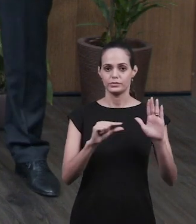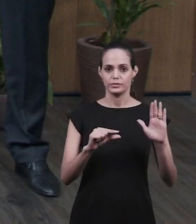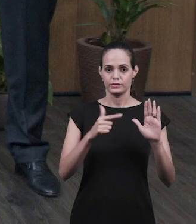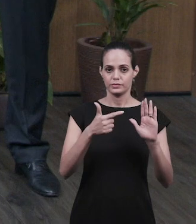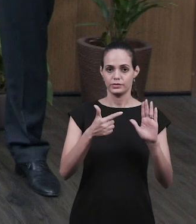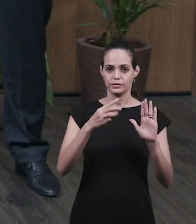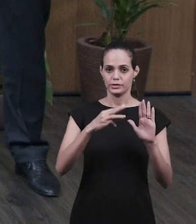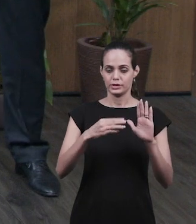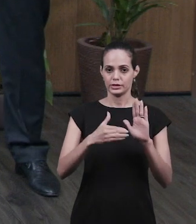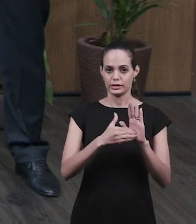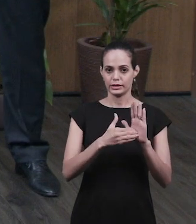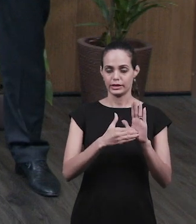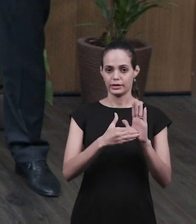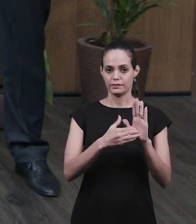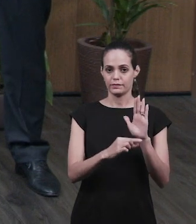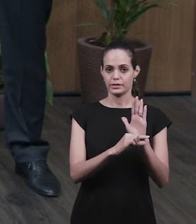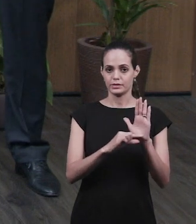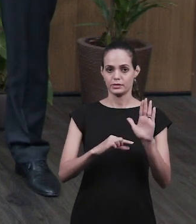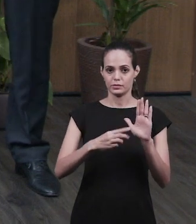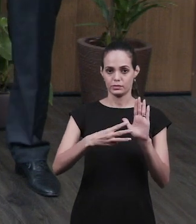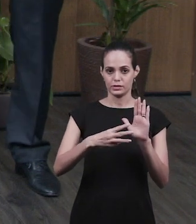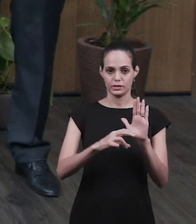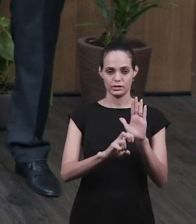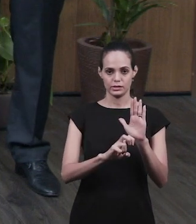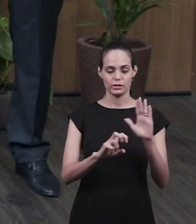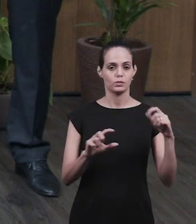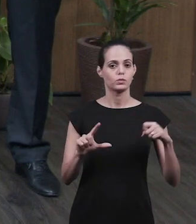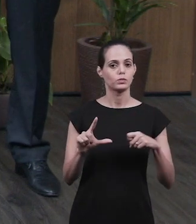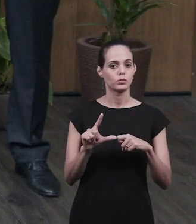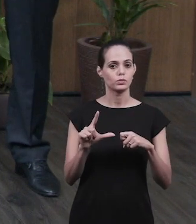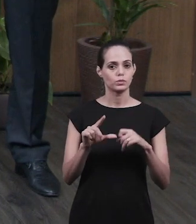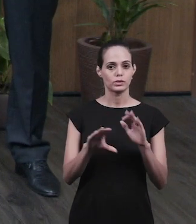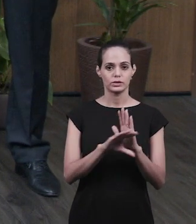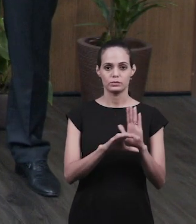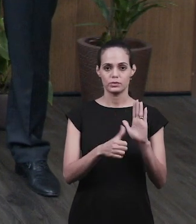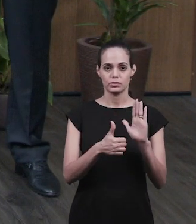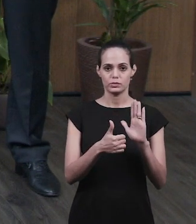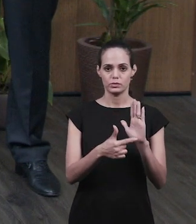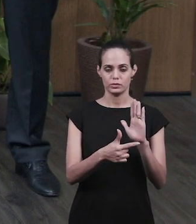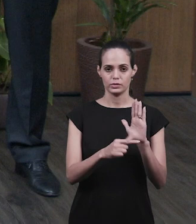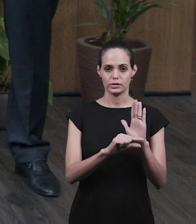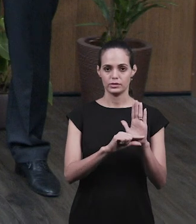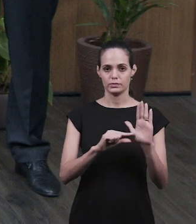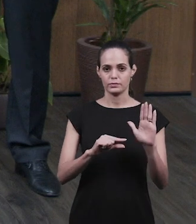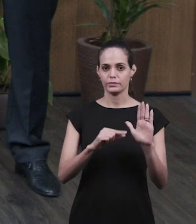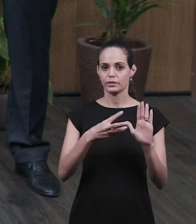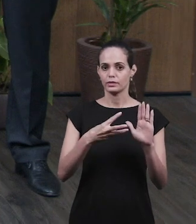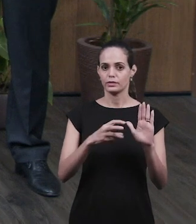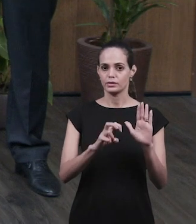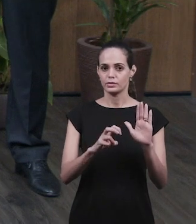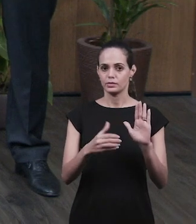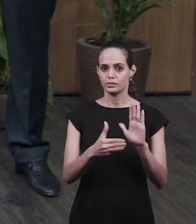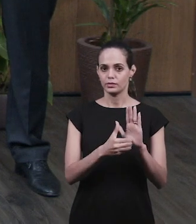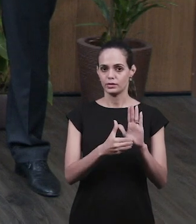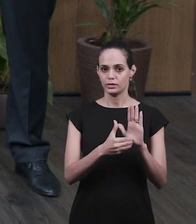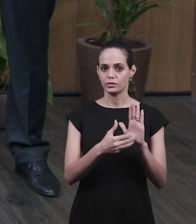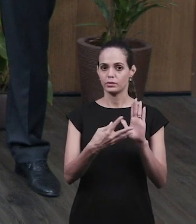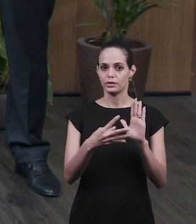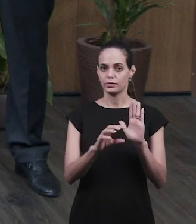23 à 35, Luc 12, de 35 à